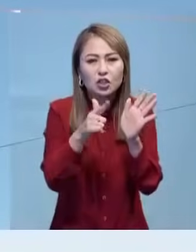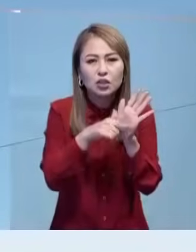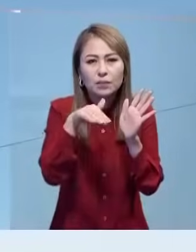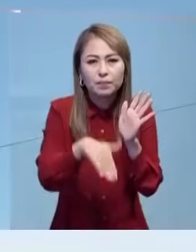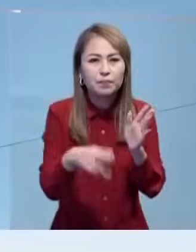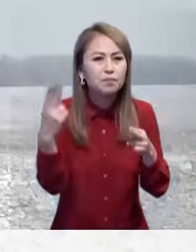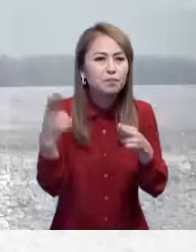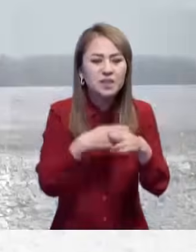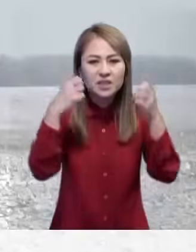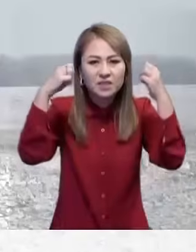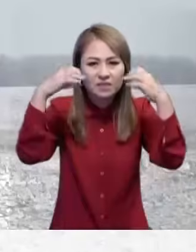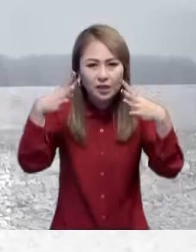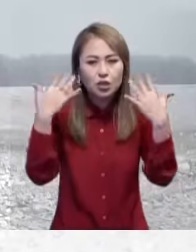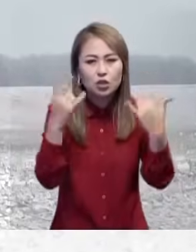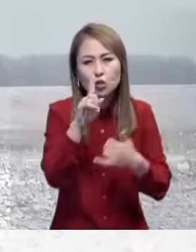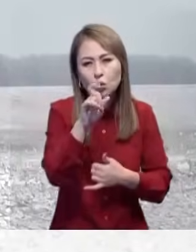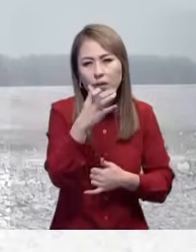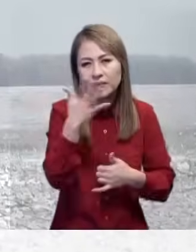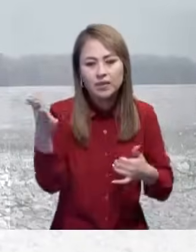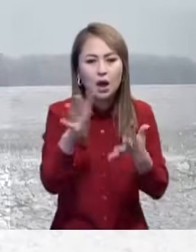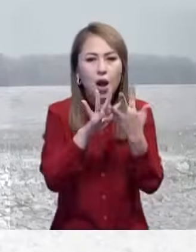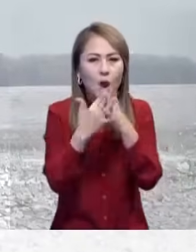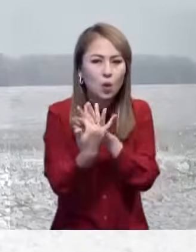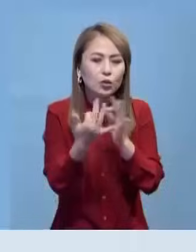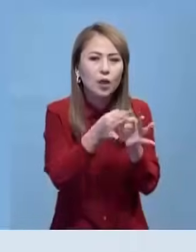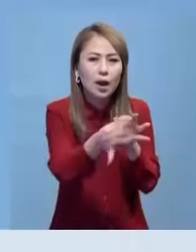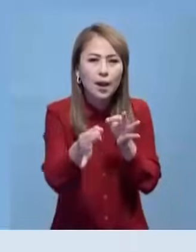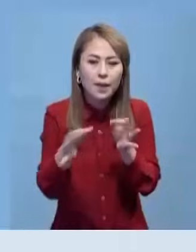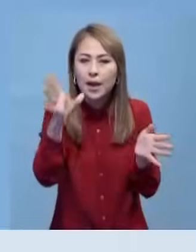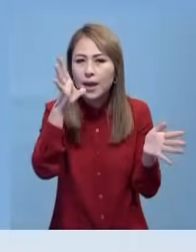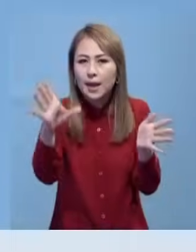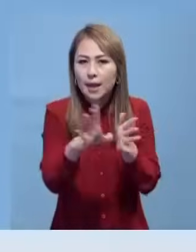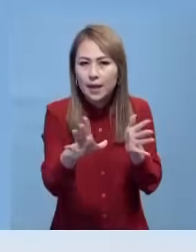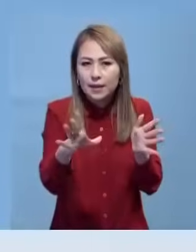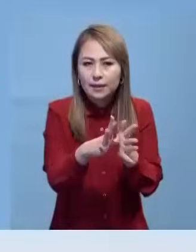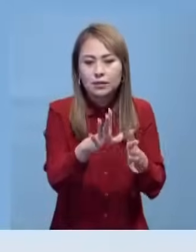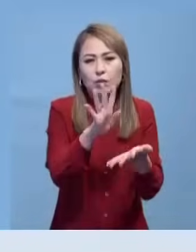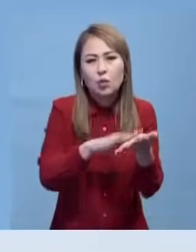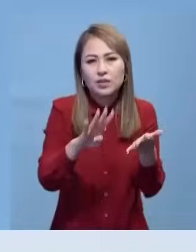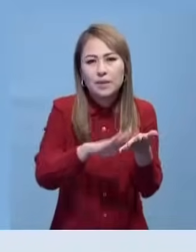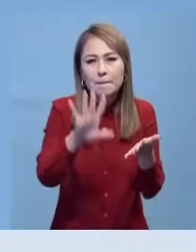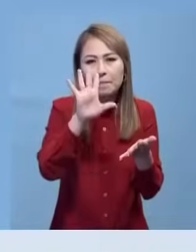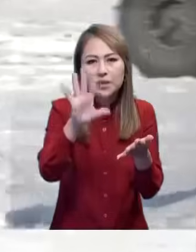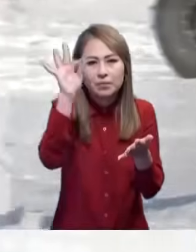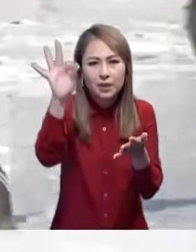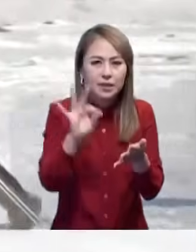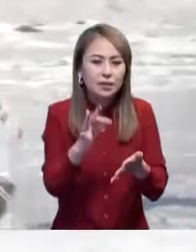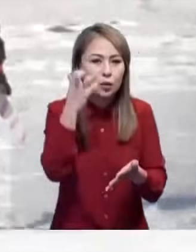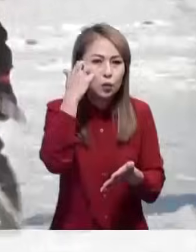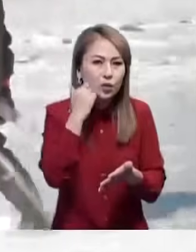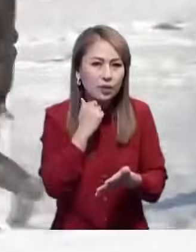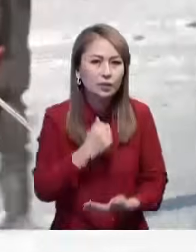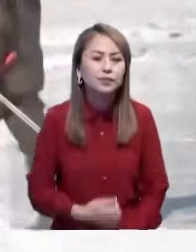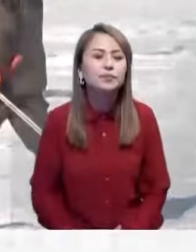отыр. Бұл шамамен 100-ден астам ауыл. Жалпы аймақта электр желілерінің 95% тозған.